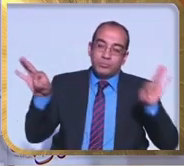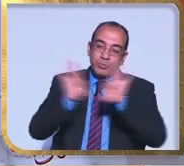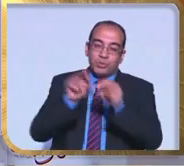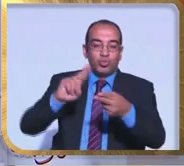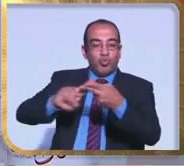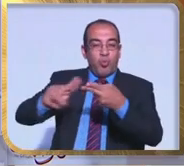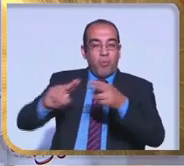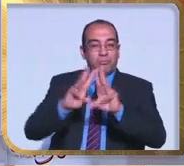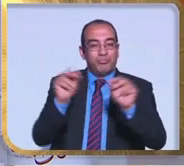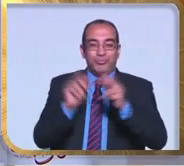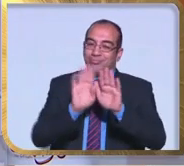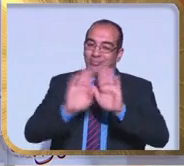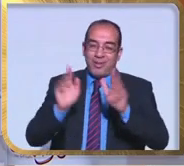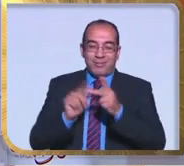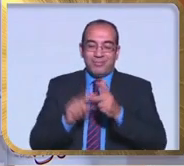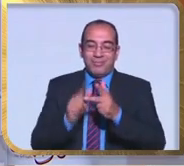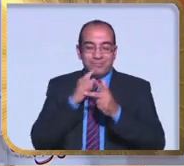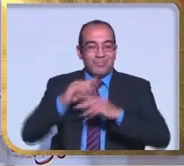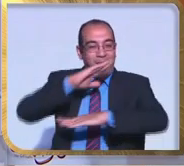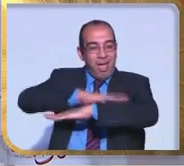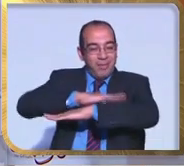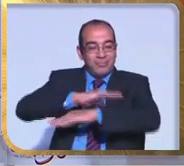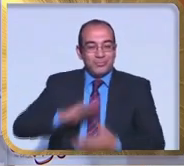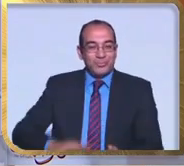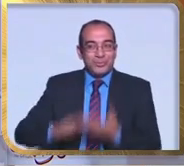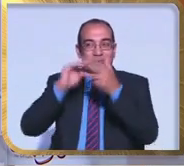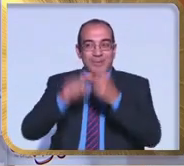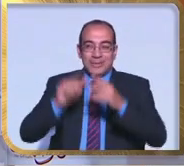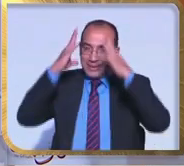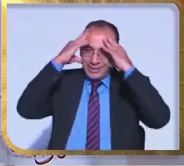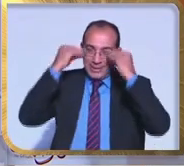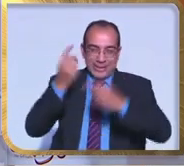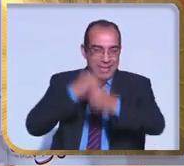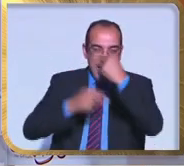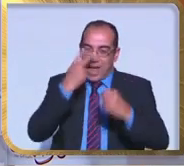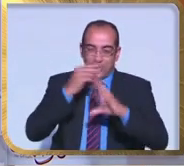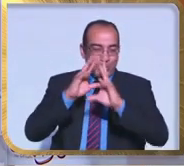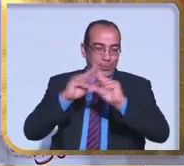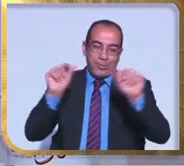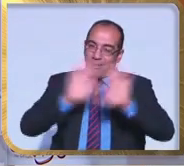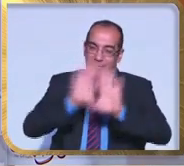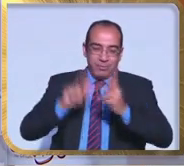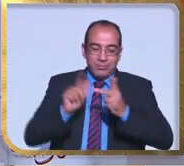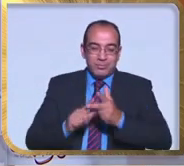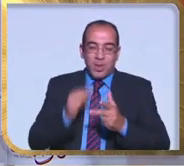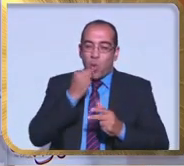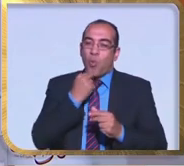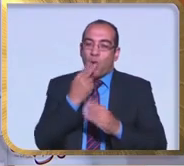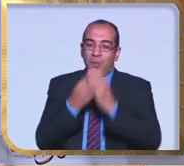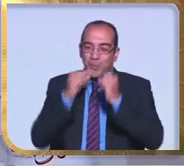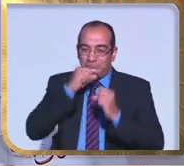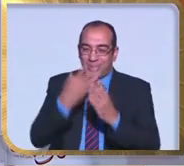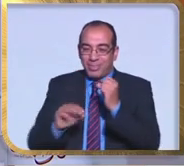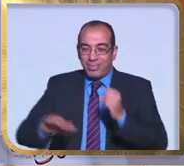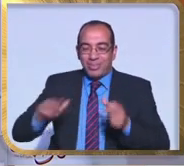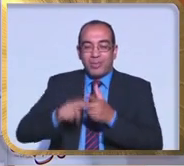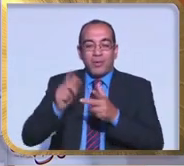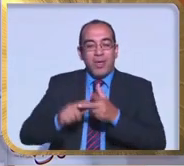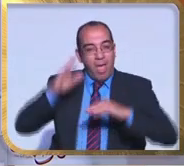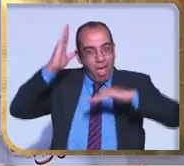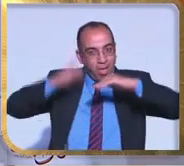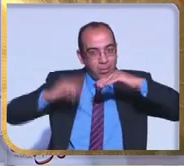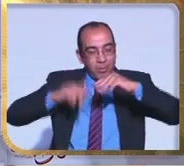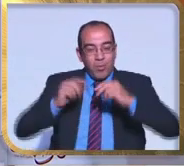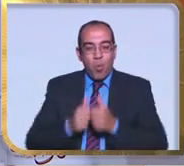يعني تهدي شوية، واللي فات فات عشان خاطر الولاد، في ولد وفي بنت، فاحنا عايزين يتربوا في